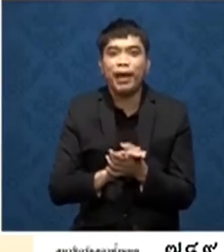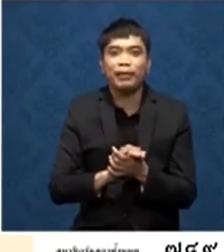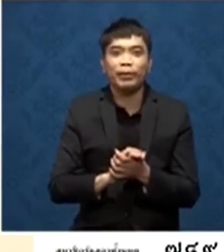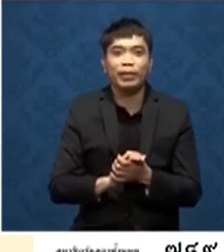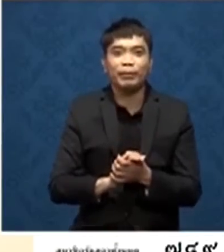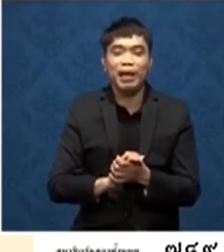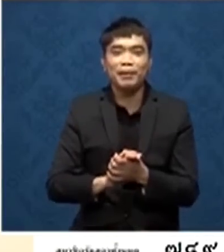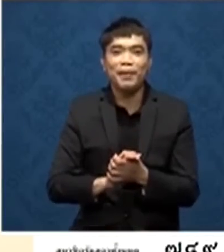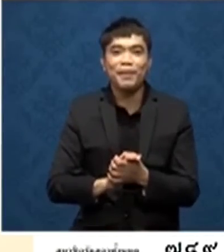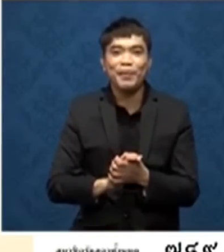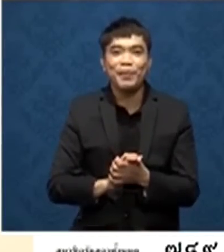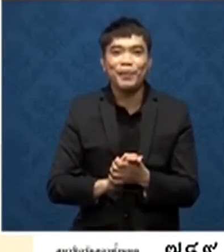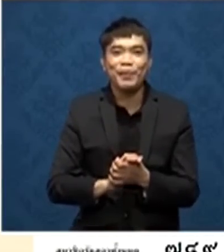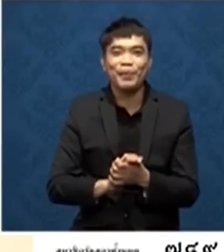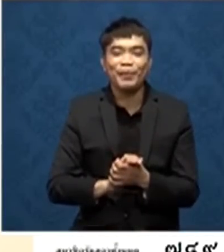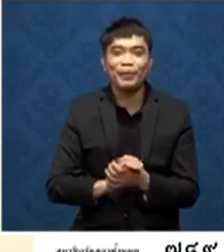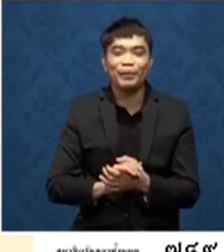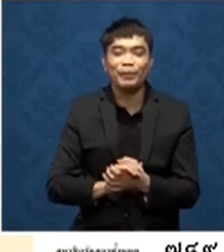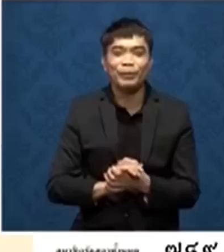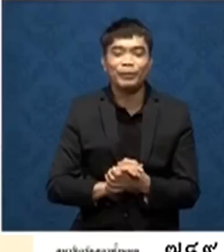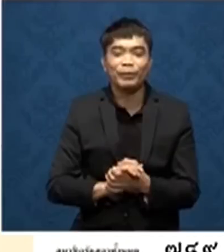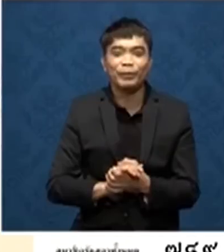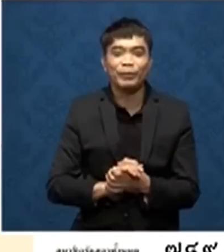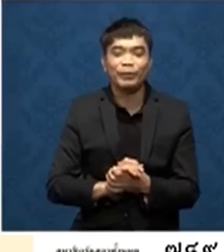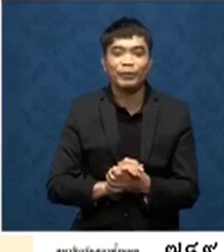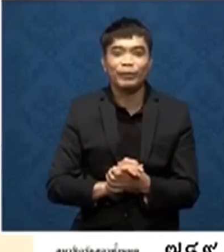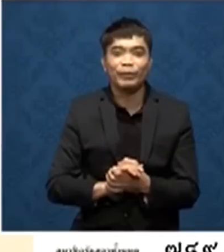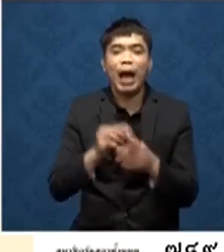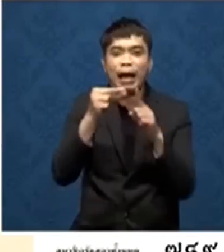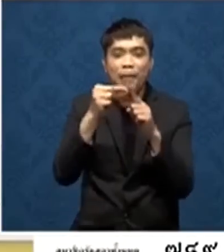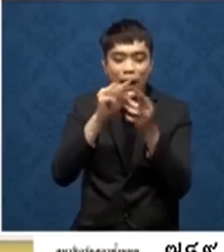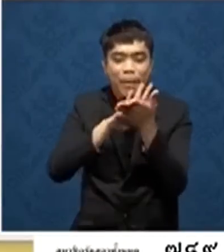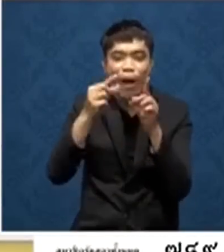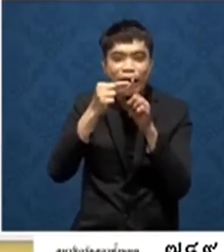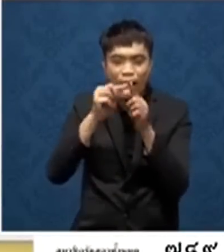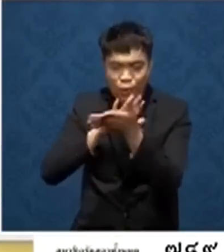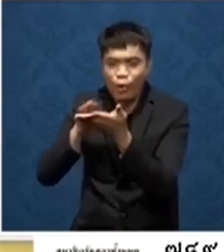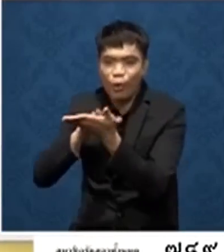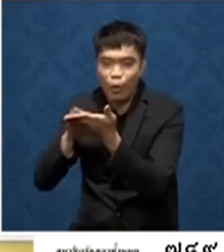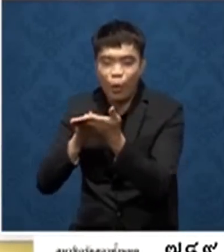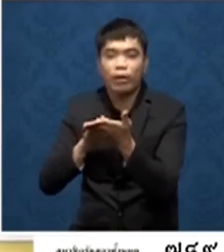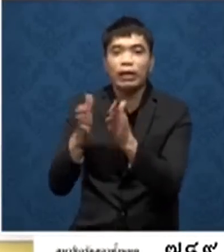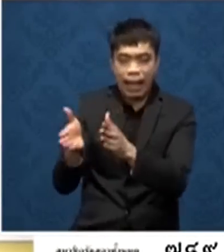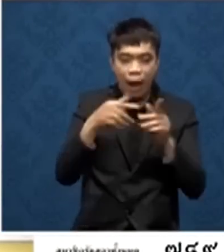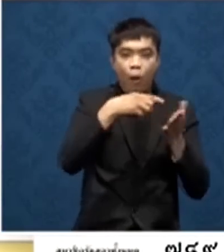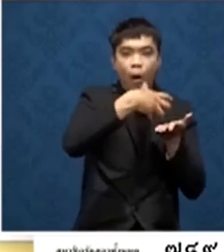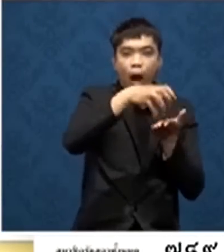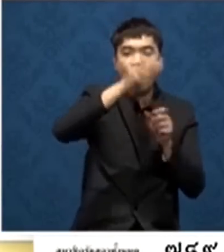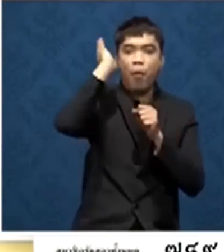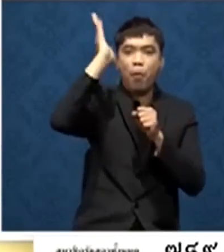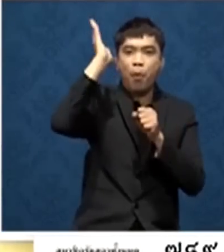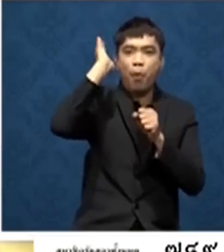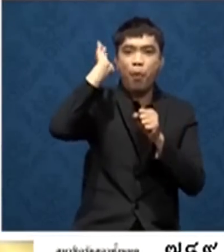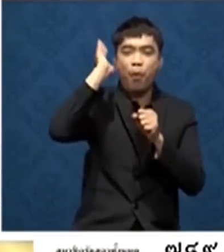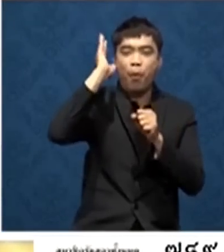แต่ว่าประเด็นผมเข้าใจว่าจะซ้ำไปบ้างแล้วเพราะฉะนั้นถ้าท่านจะ